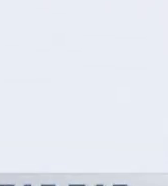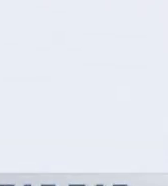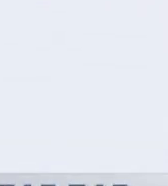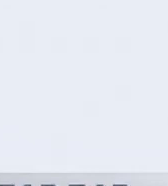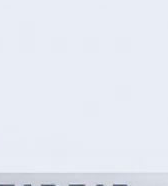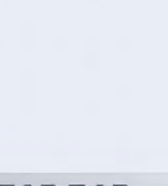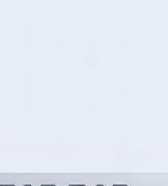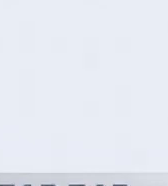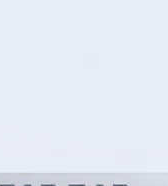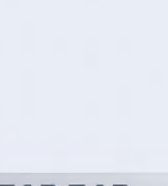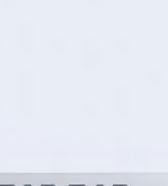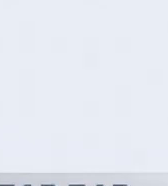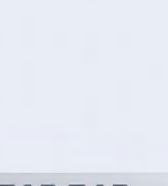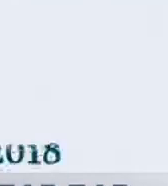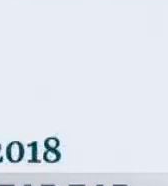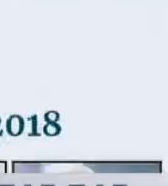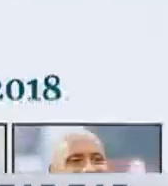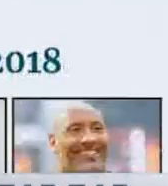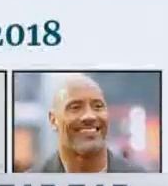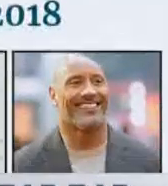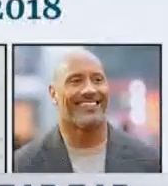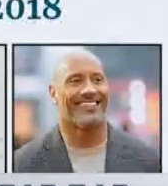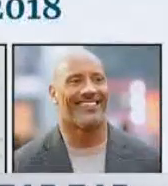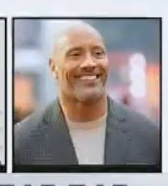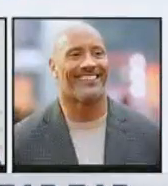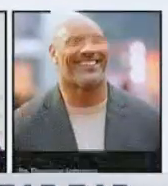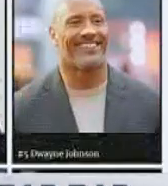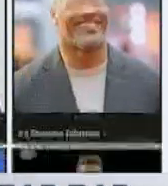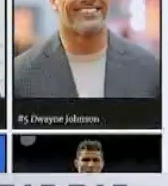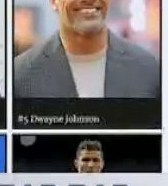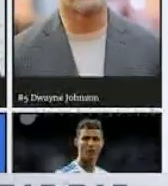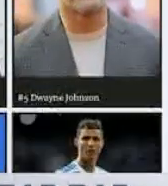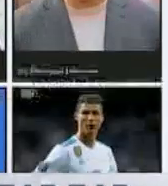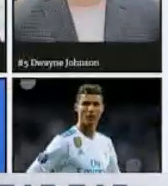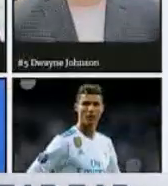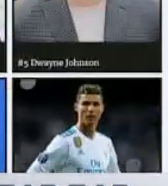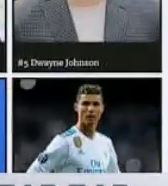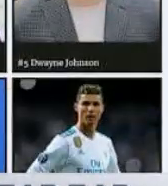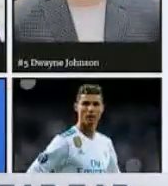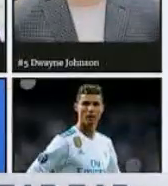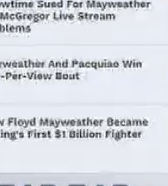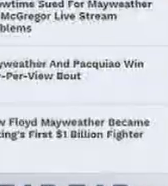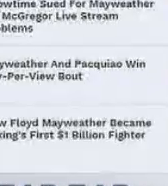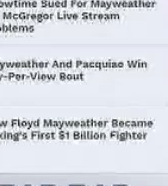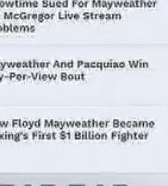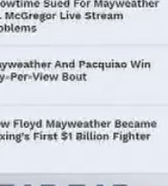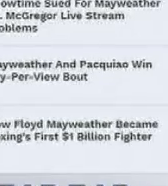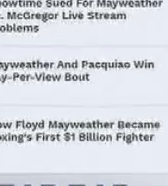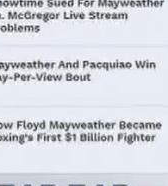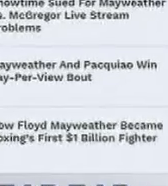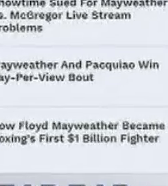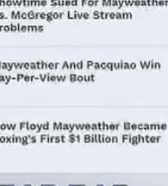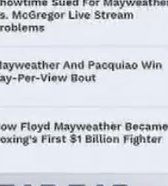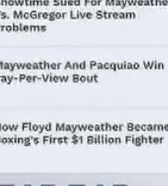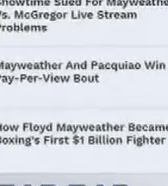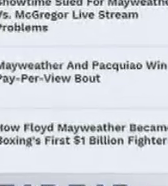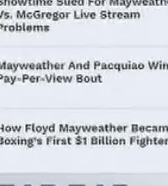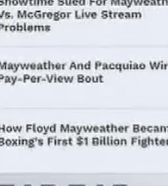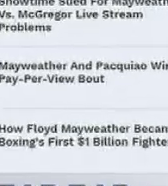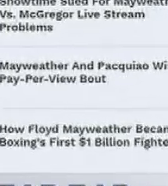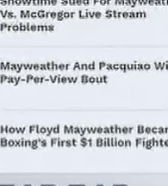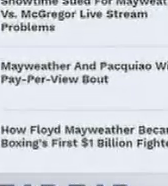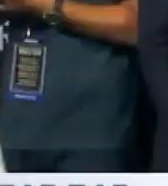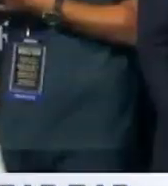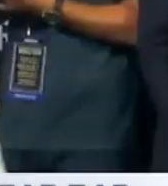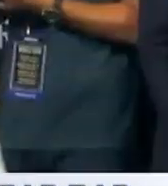спортшылар арасындағы рейтингте Криштиану 10-ші орында тұр. Оның табысы 108 миллион долларды құрайды. Үздік ондықтың қатарында Лионель Месси